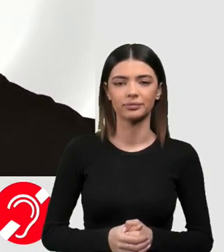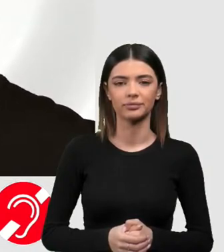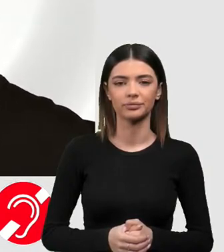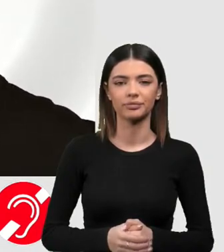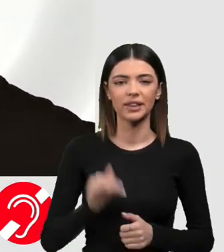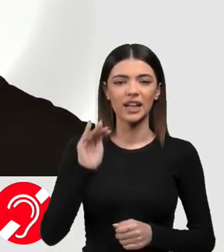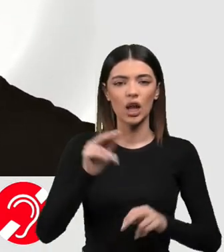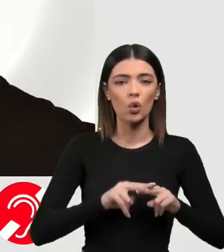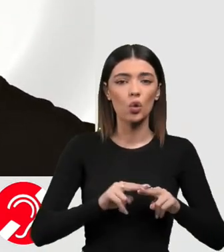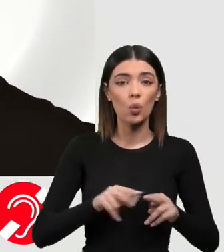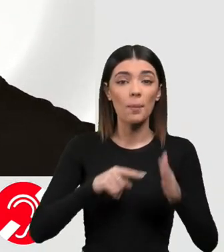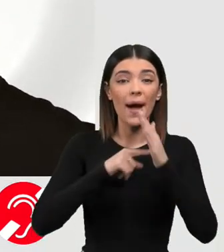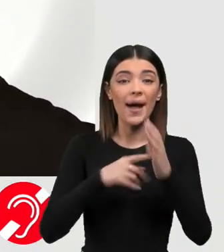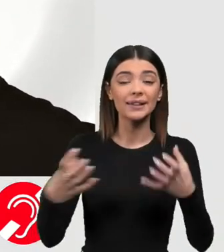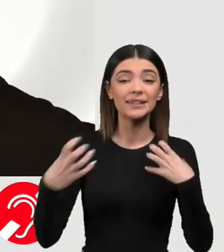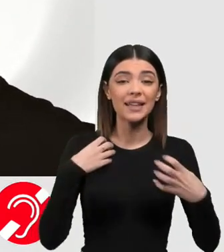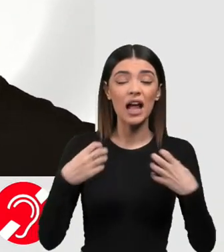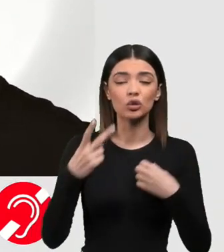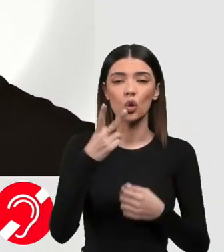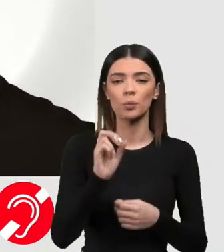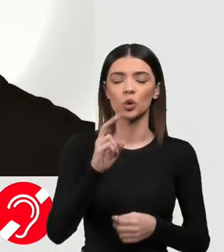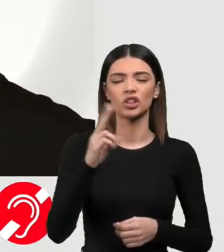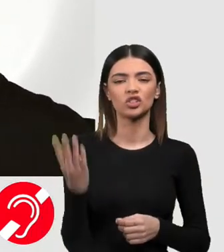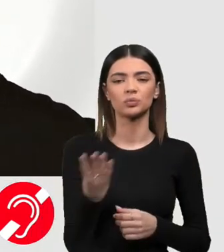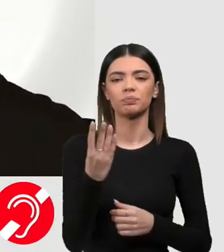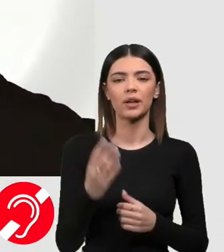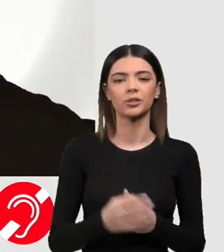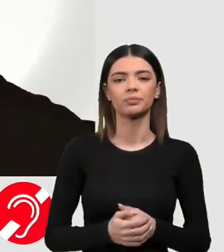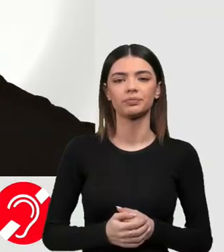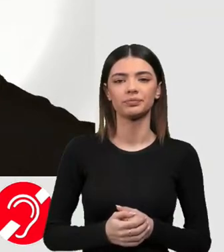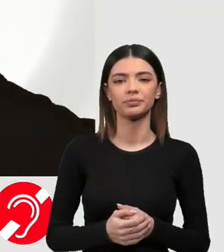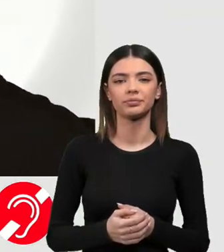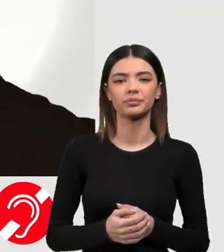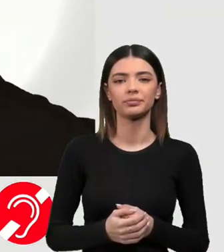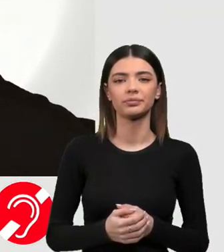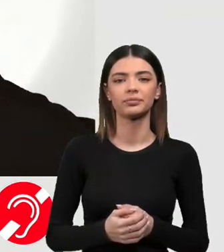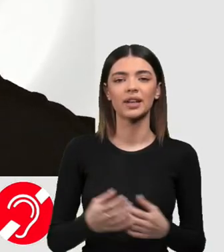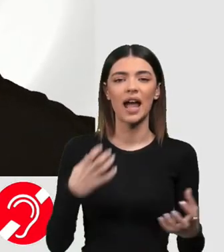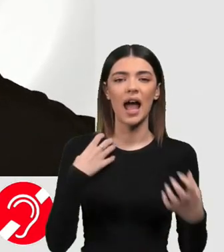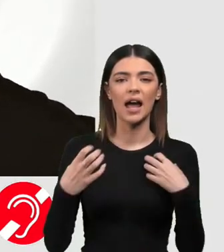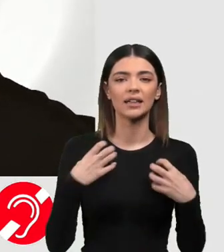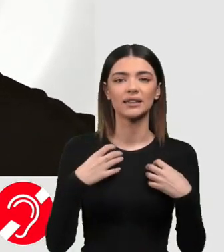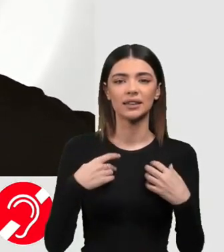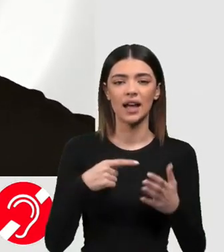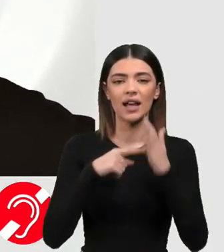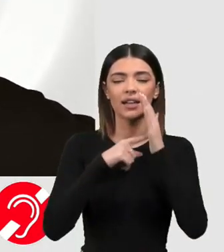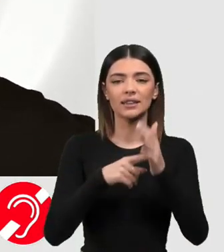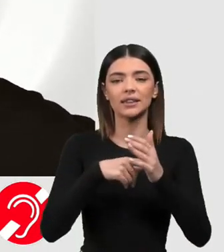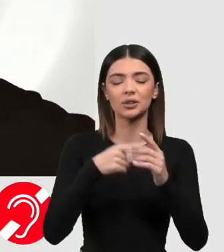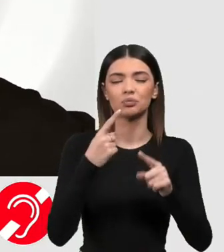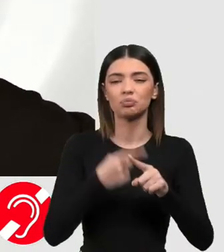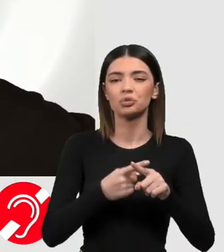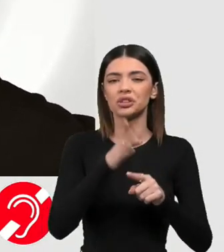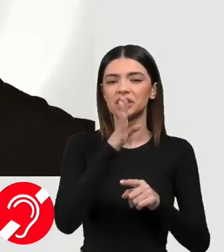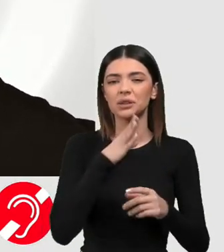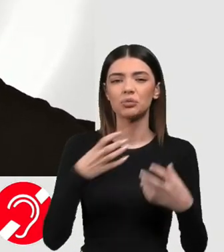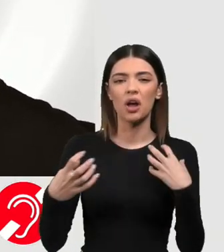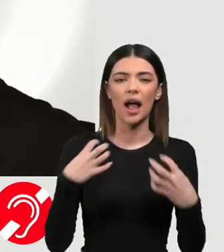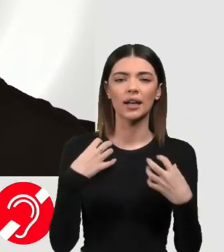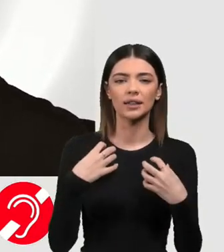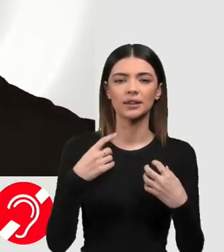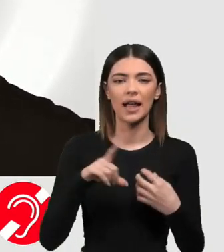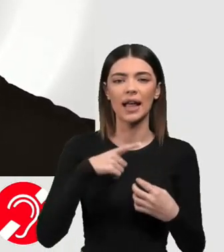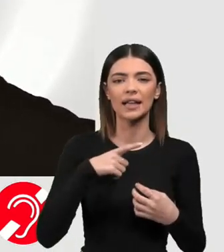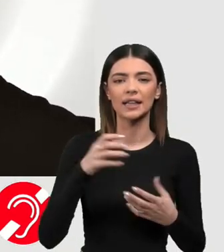dimineața! Așadar, cum arată teatrul în 2024? Așa, de la actor la actriță arată a artă. E destul de